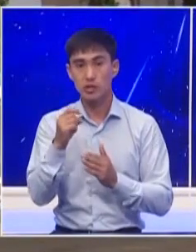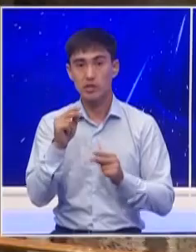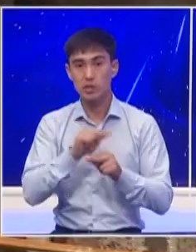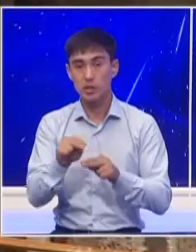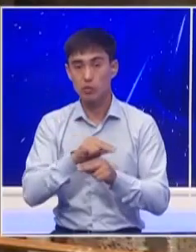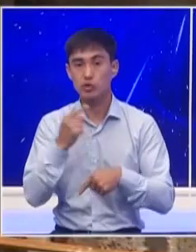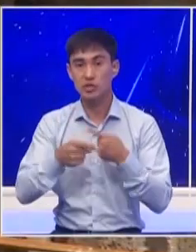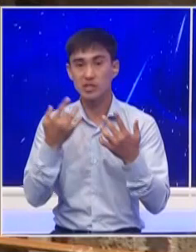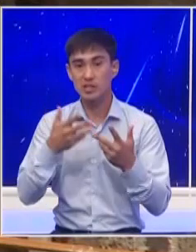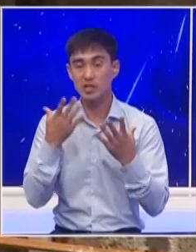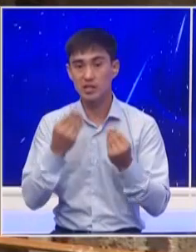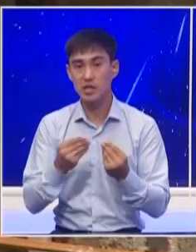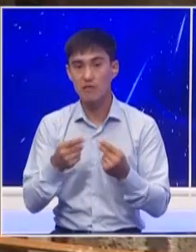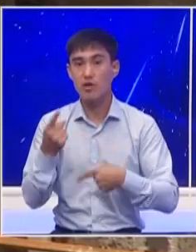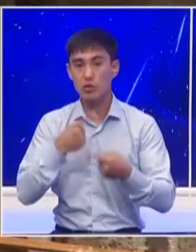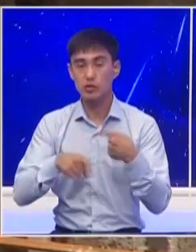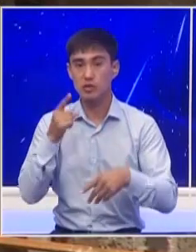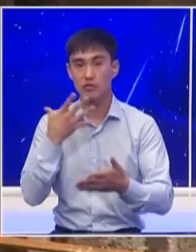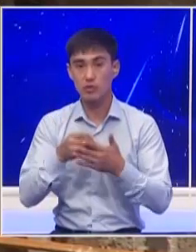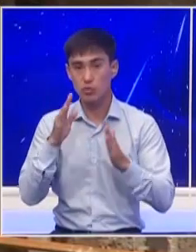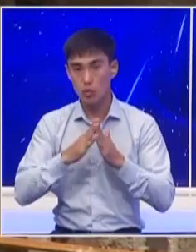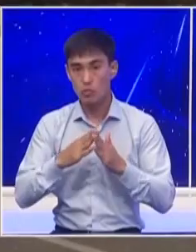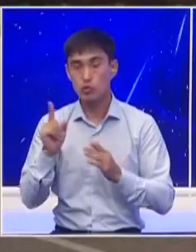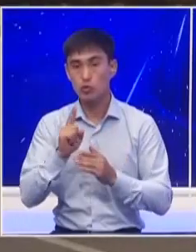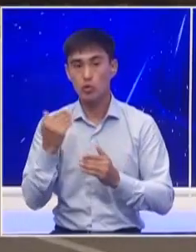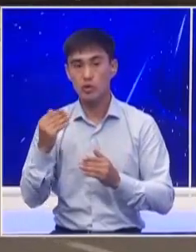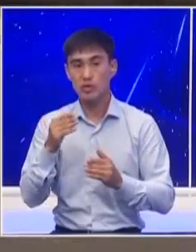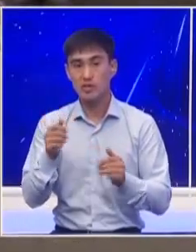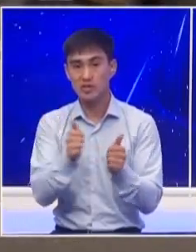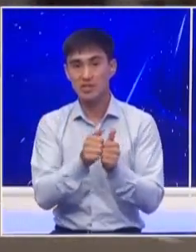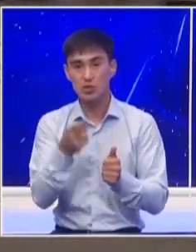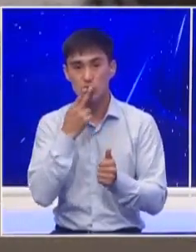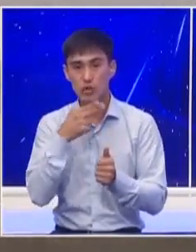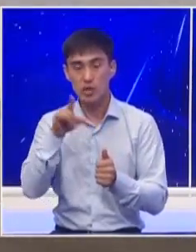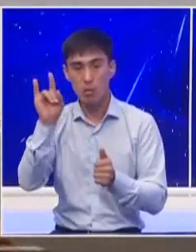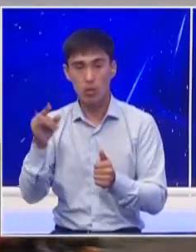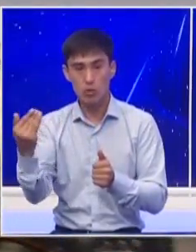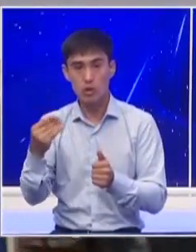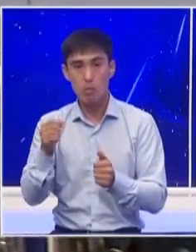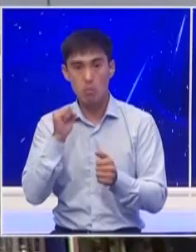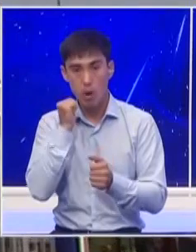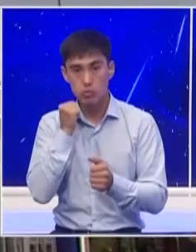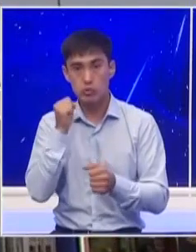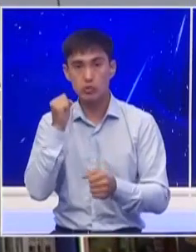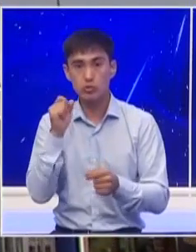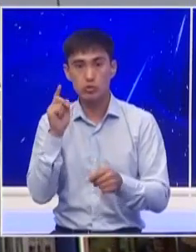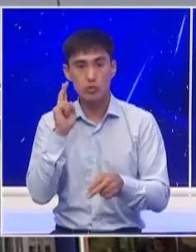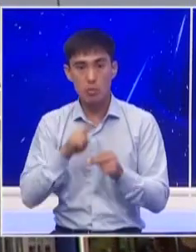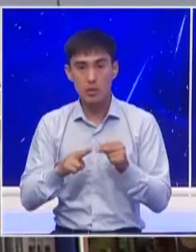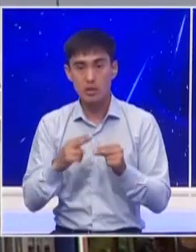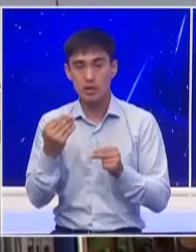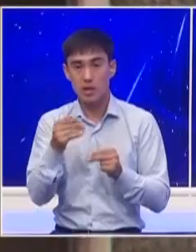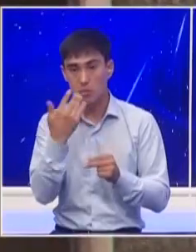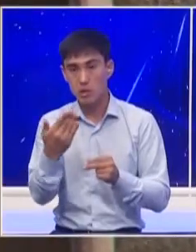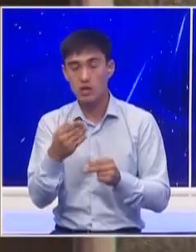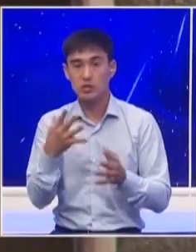ремонт. Через несколько дней она вернется в родные стены. Из-за того, что соседи курили на балконе, бабушка чуть не потеряла свой очаг и жизнь.